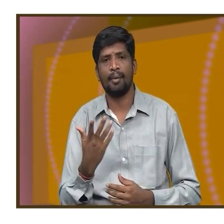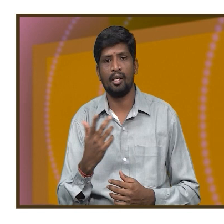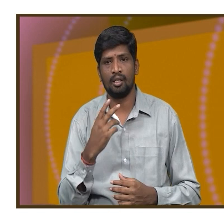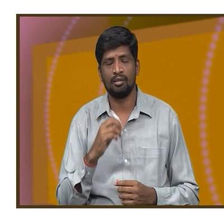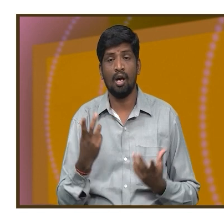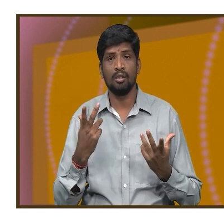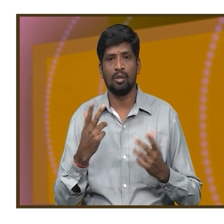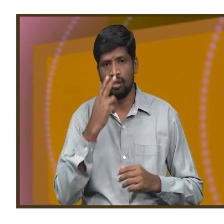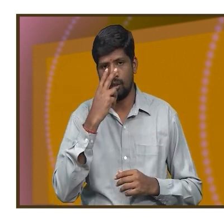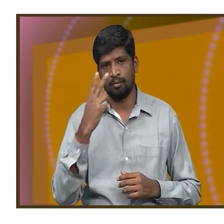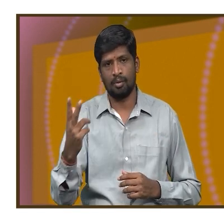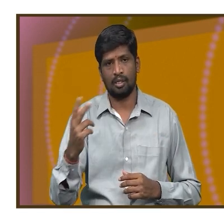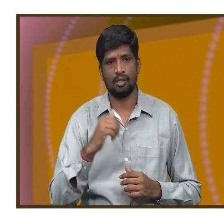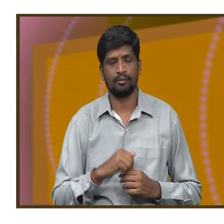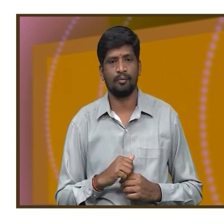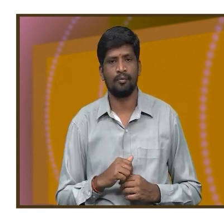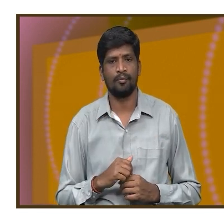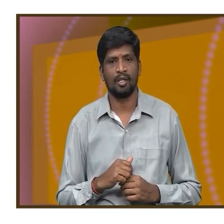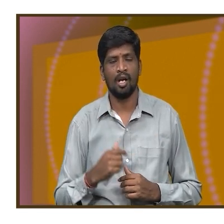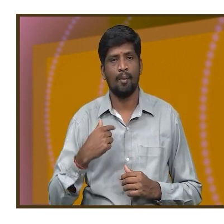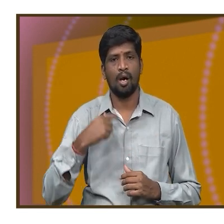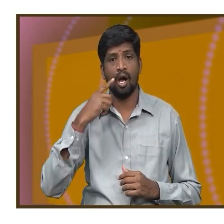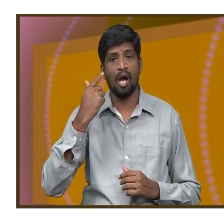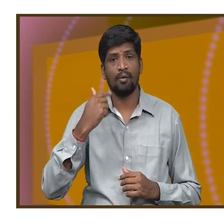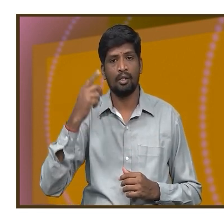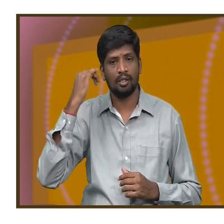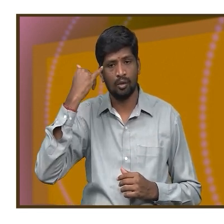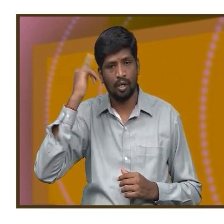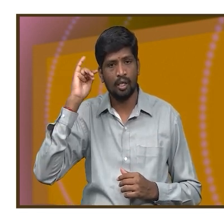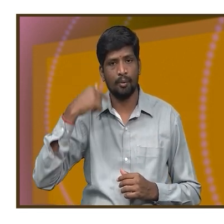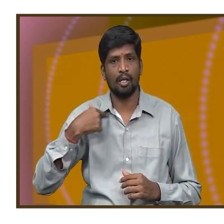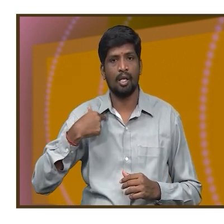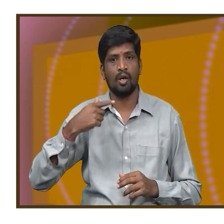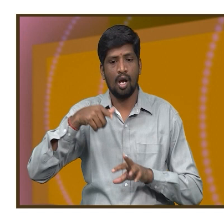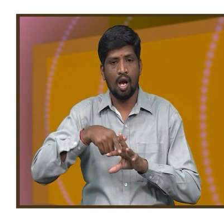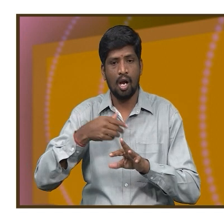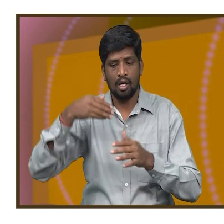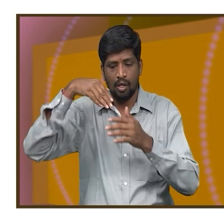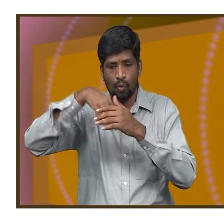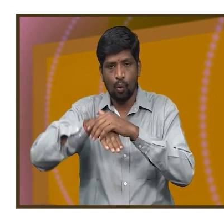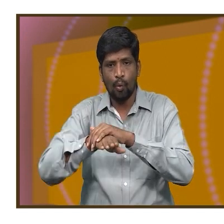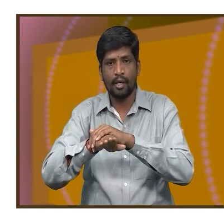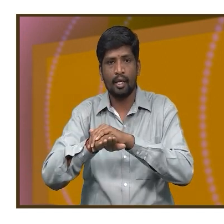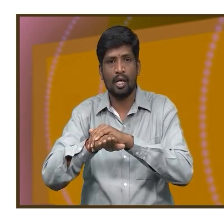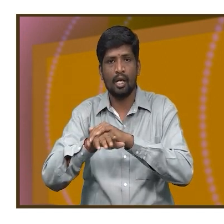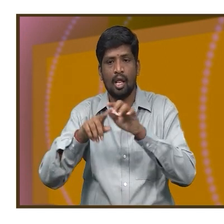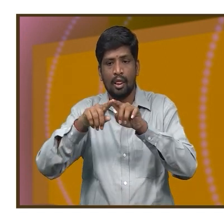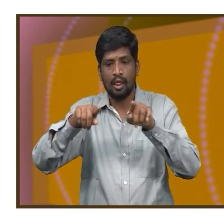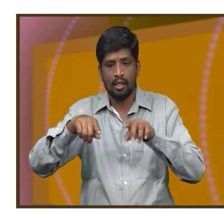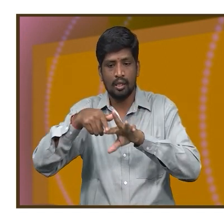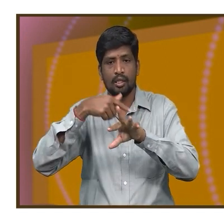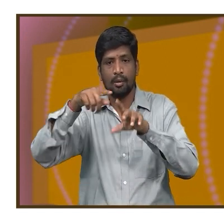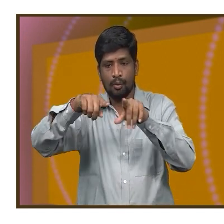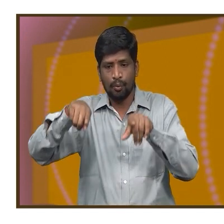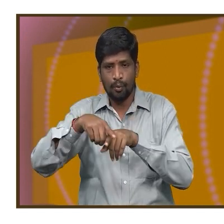என்று எண்ணிச்சுதா பார்க்கிறாள். உடனே தானும் வந்து எண்ணிச்சுதா பார்த்து இந்த காலனி நம்மளும் அணிந்து செல்வோம் பார்ப்போமா என்று சொல்லி தானும் அந்த காலனியை